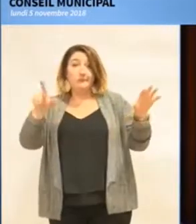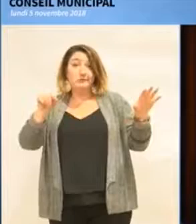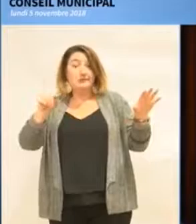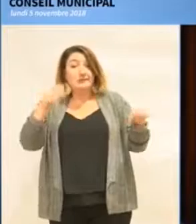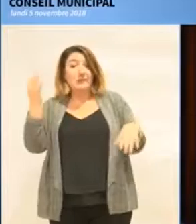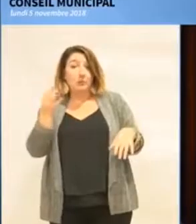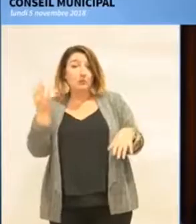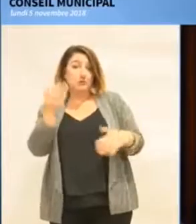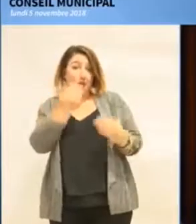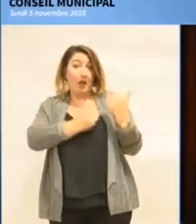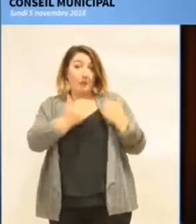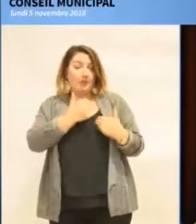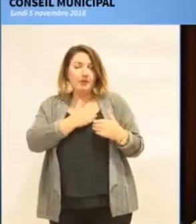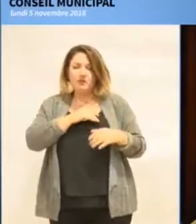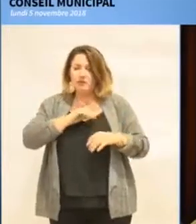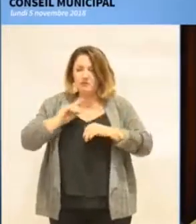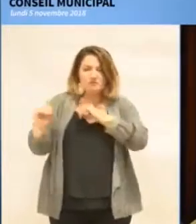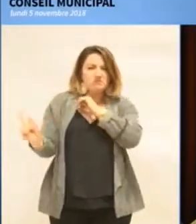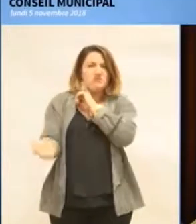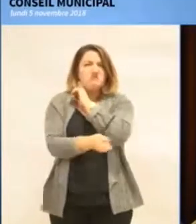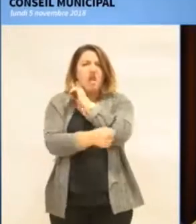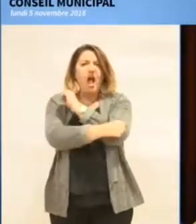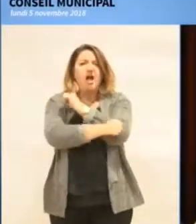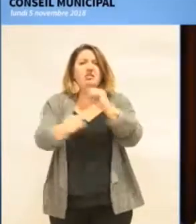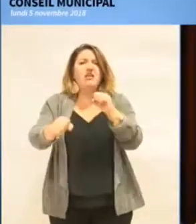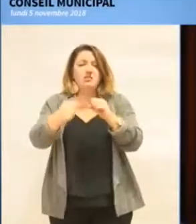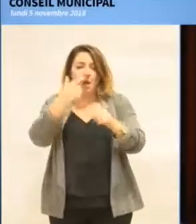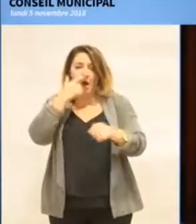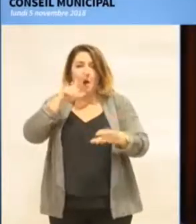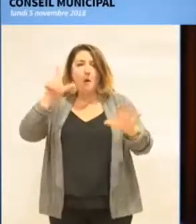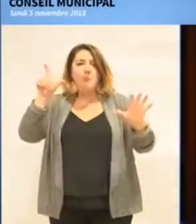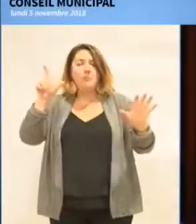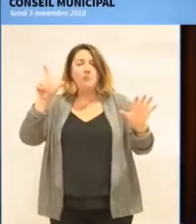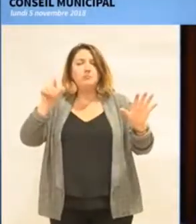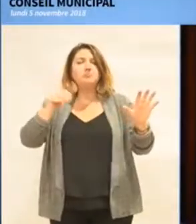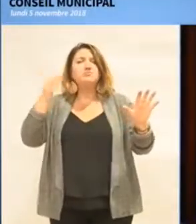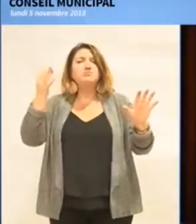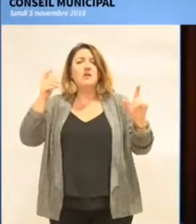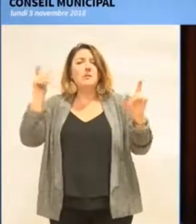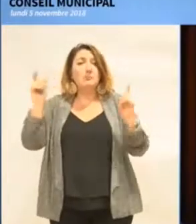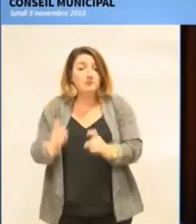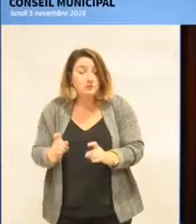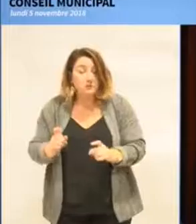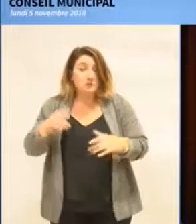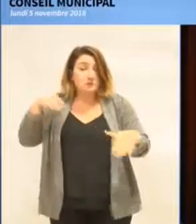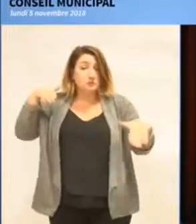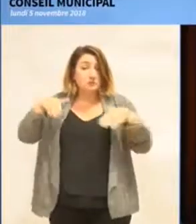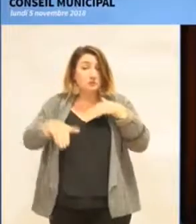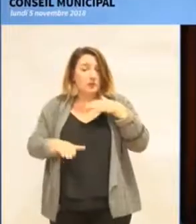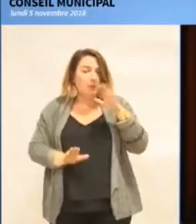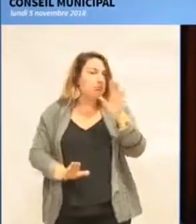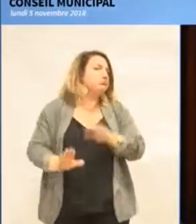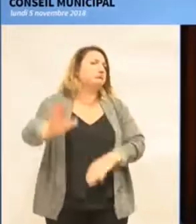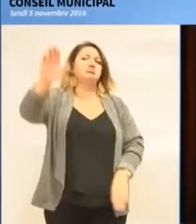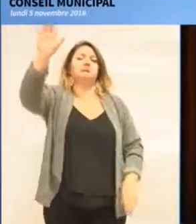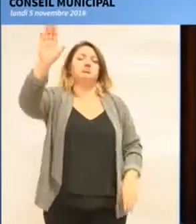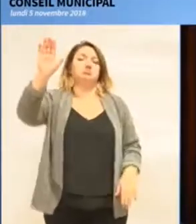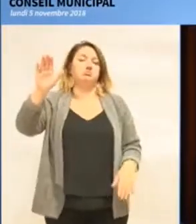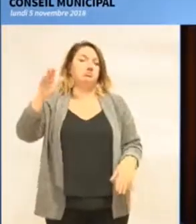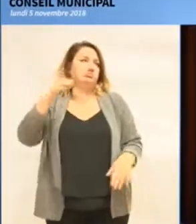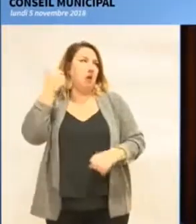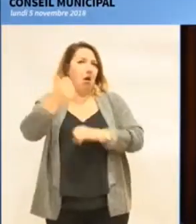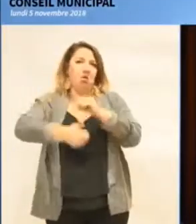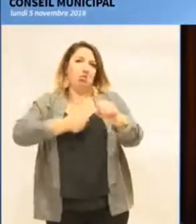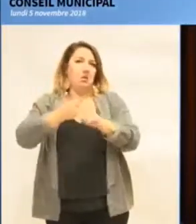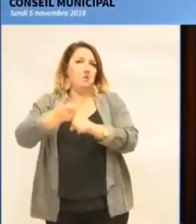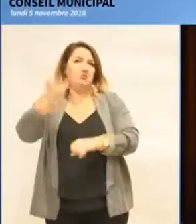attentats, ça avait été un des constats qui avait été fait nationalement. C'est revenu de façon assez massive depuis un